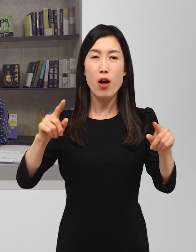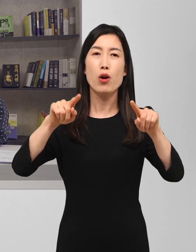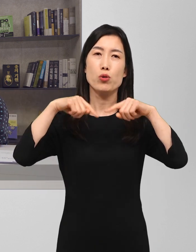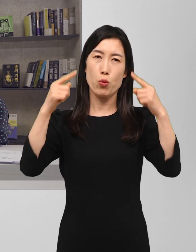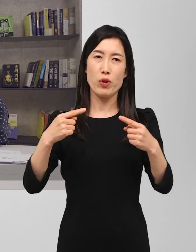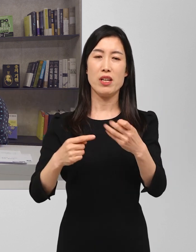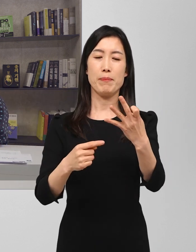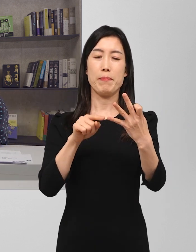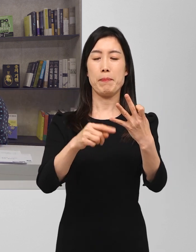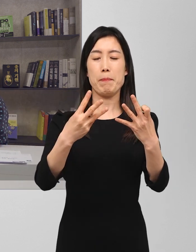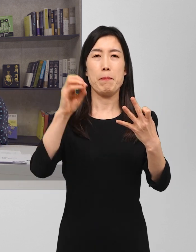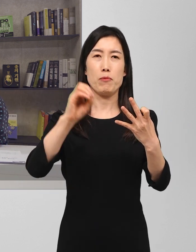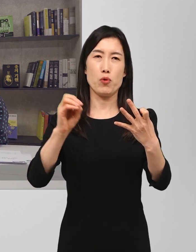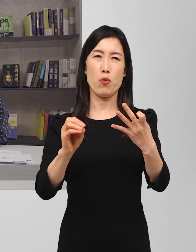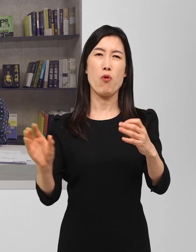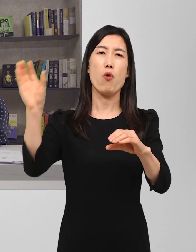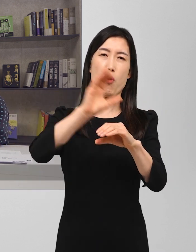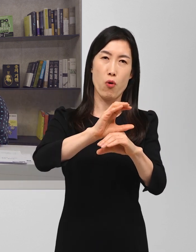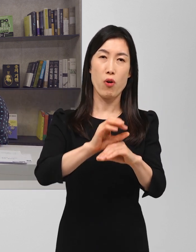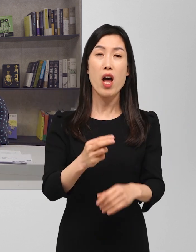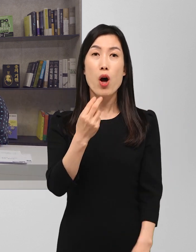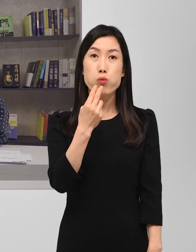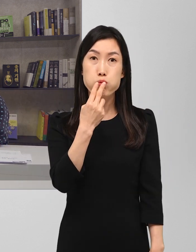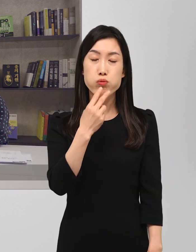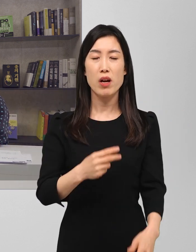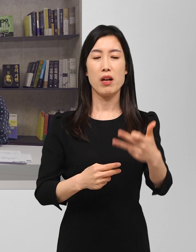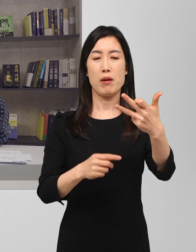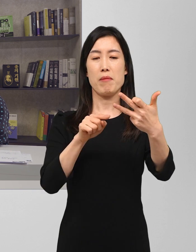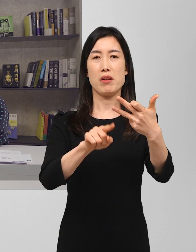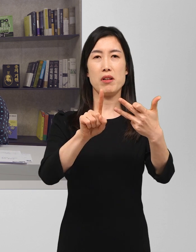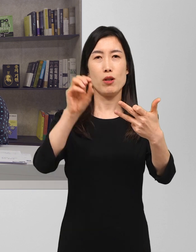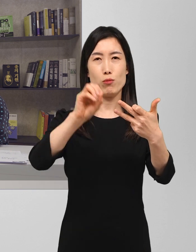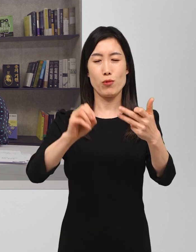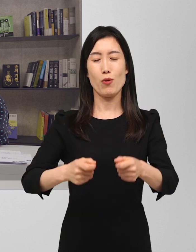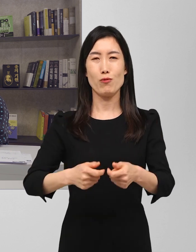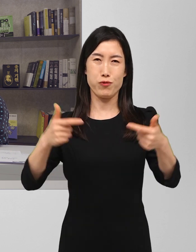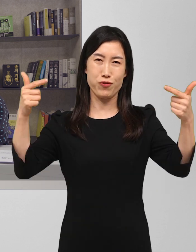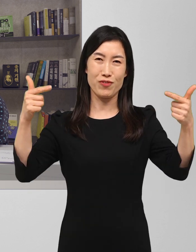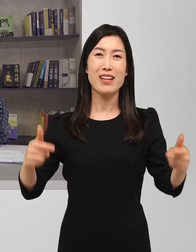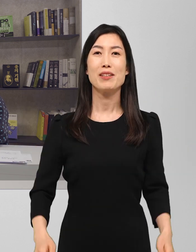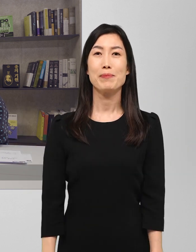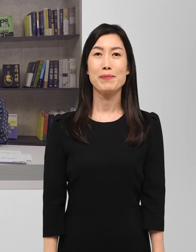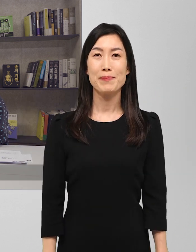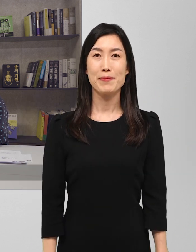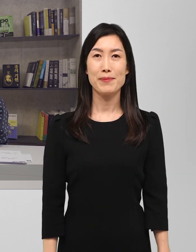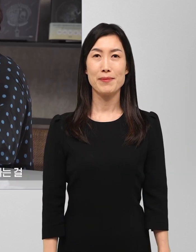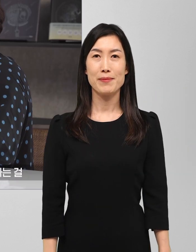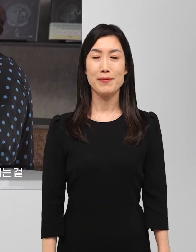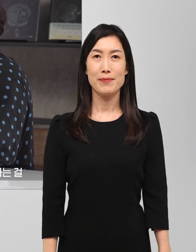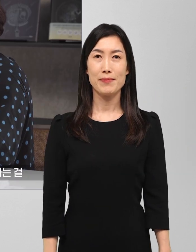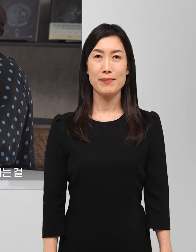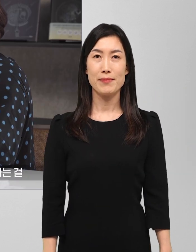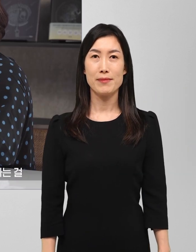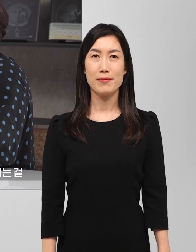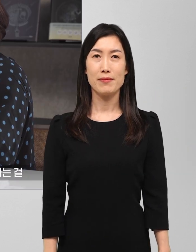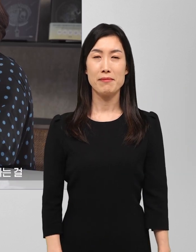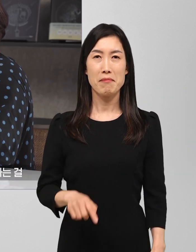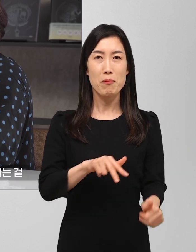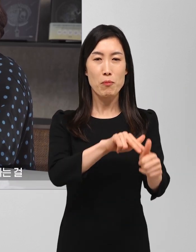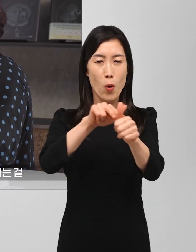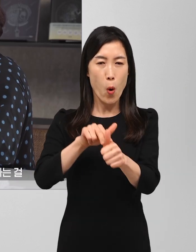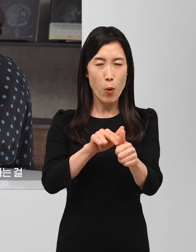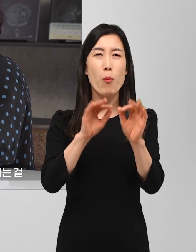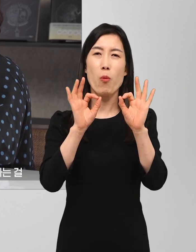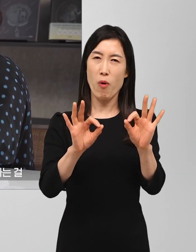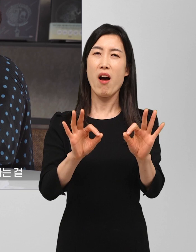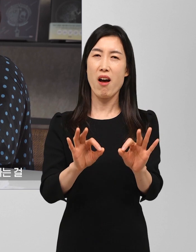종이류는 14.3%, 플라스틱류는 18.1%가 증가한 것으로 나타났습니다. 이렇게